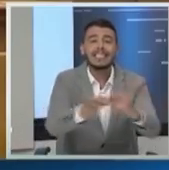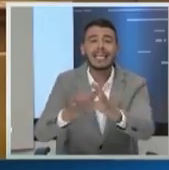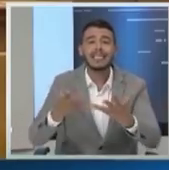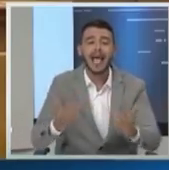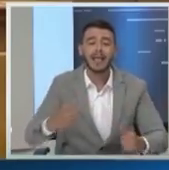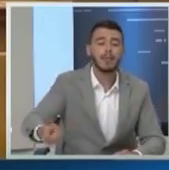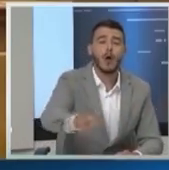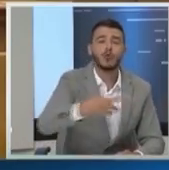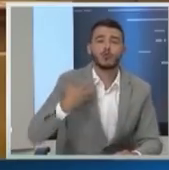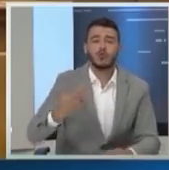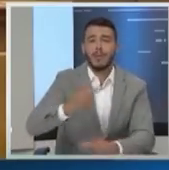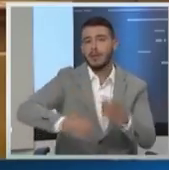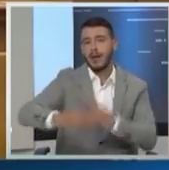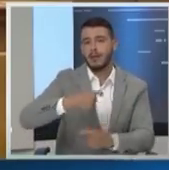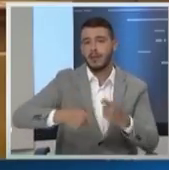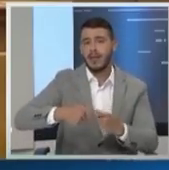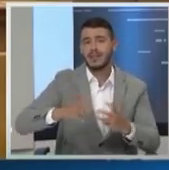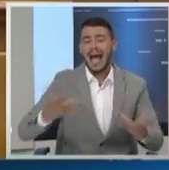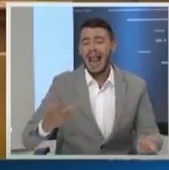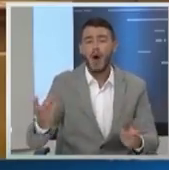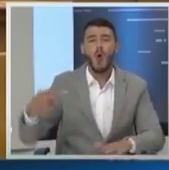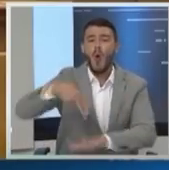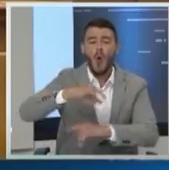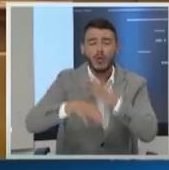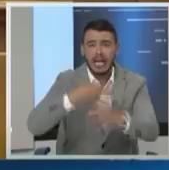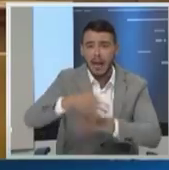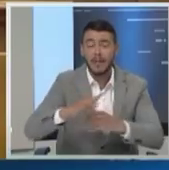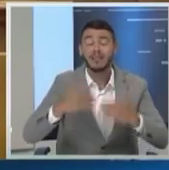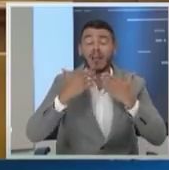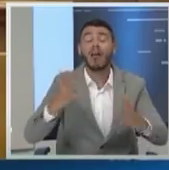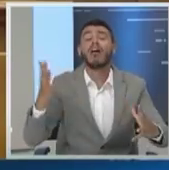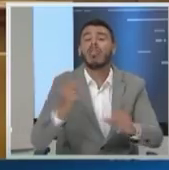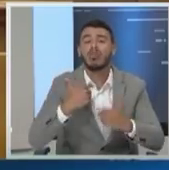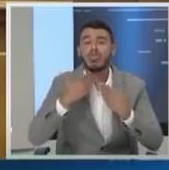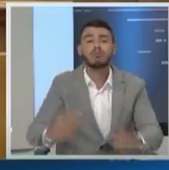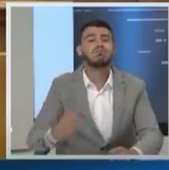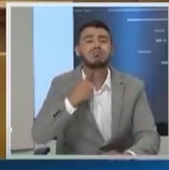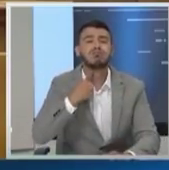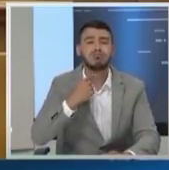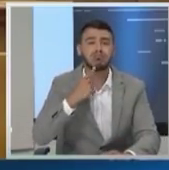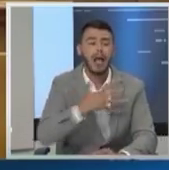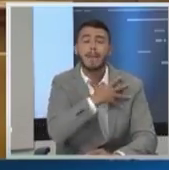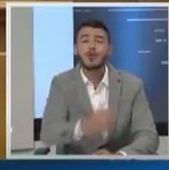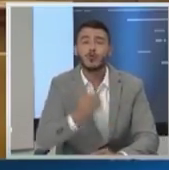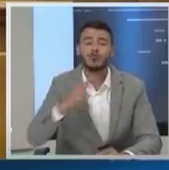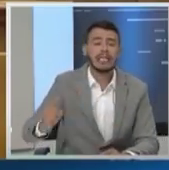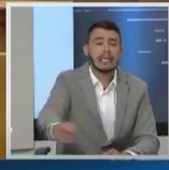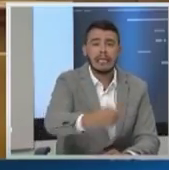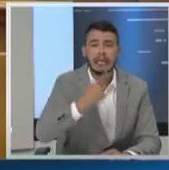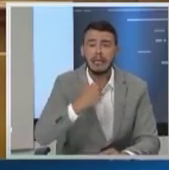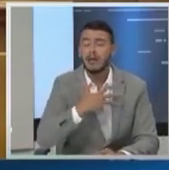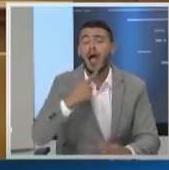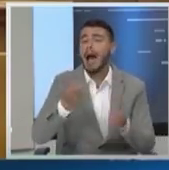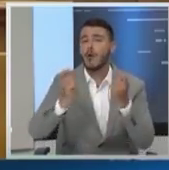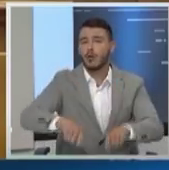πείτε, δεν μπορείτε να πείσετε. Για έναν απλό λόγο, που νομίζω όλοι τον